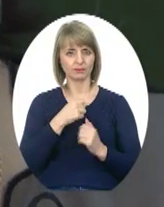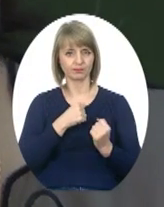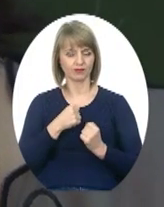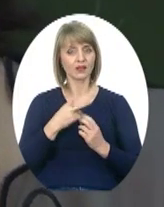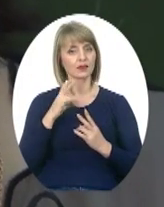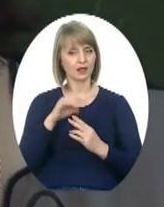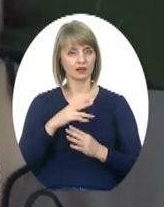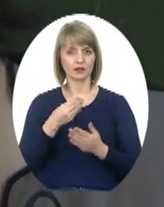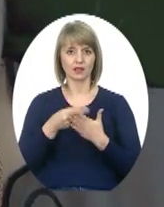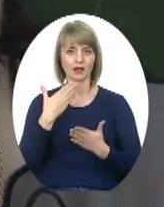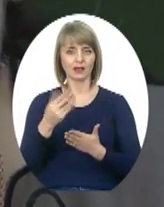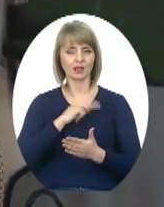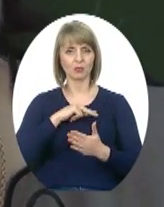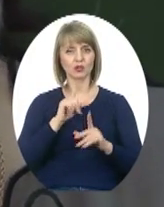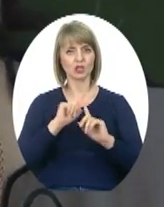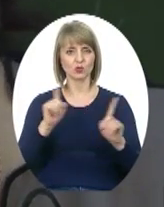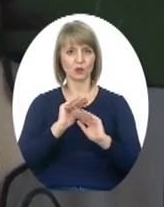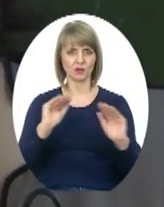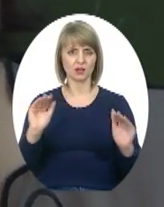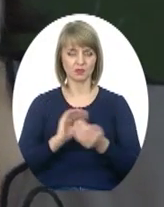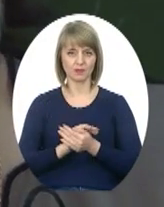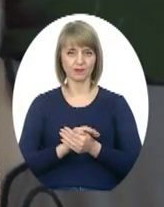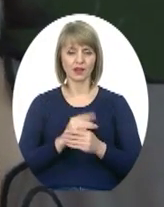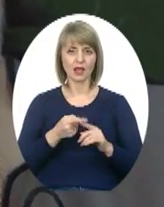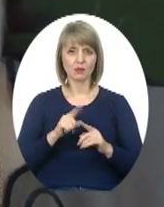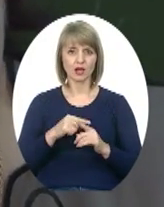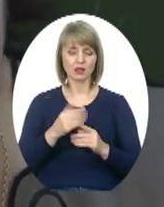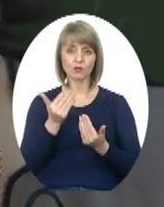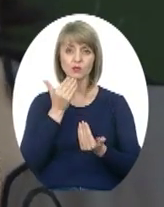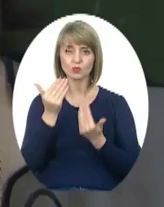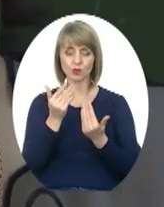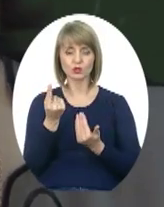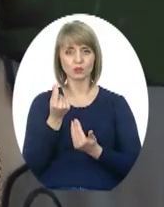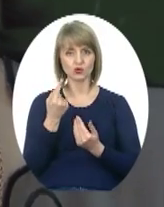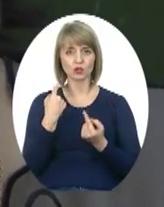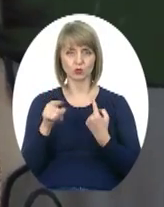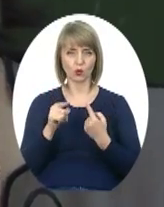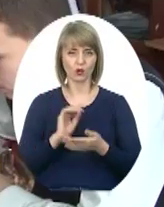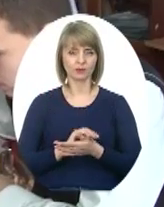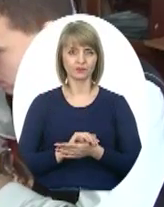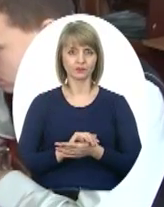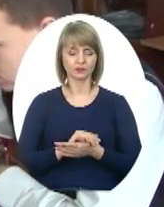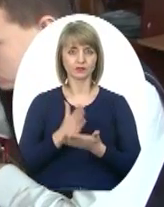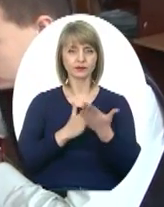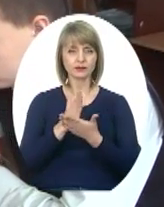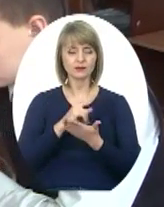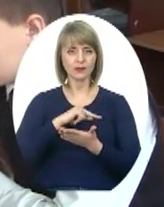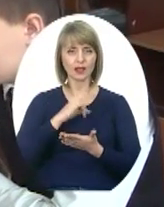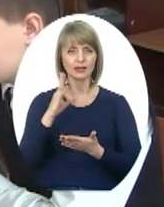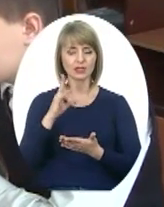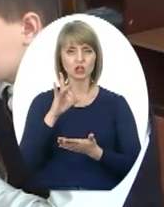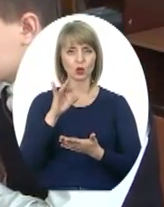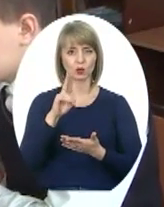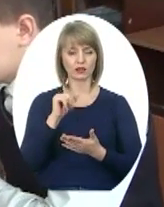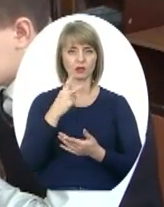Нет, дорогая, ты работаешь с особенными детьми. И поэтому спрос с них немножко другой. Стаж работы Надежды